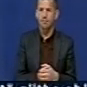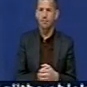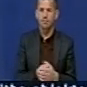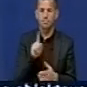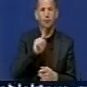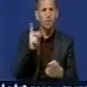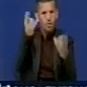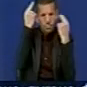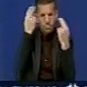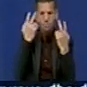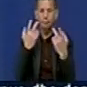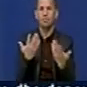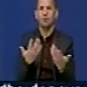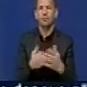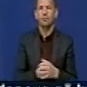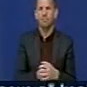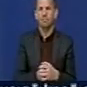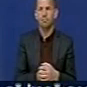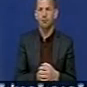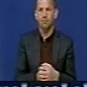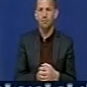nënshtruar, as të poshtruar.